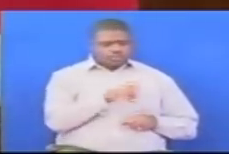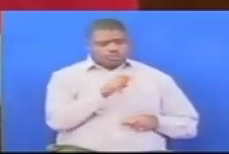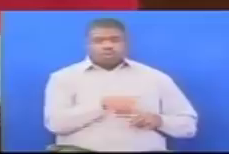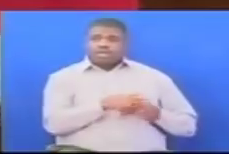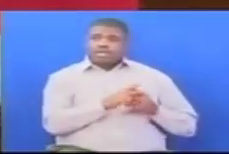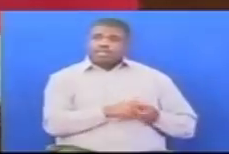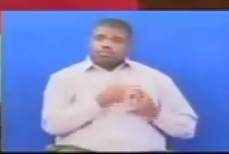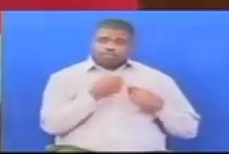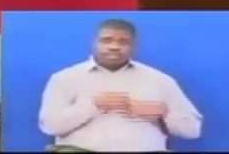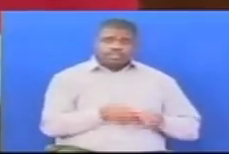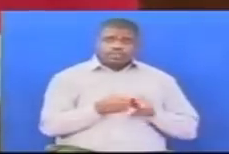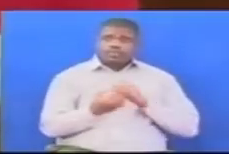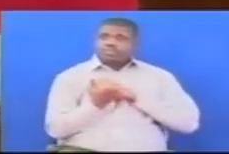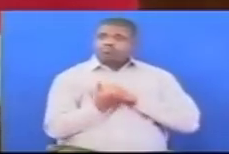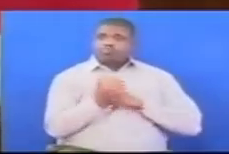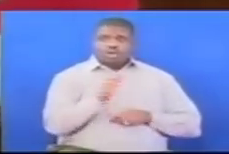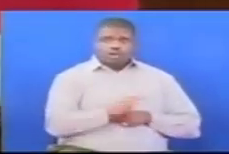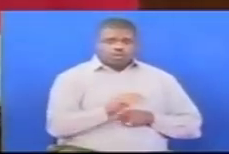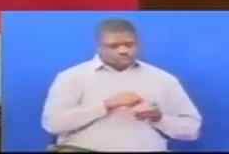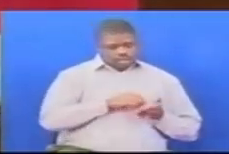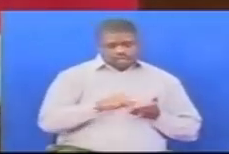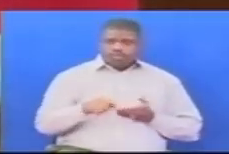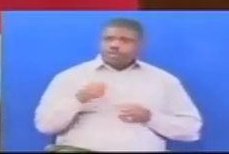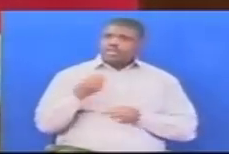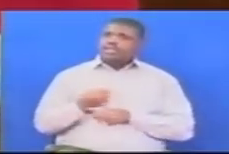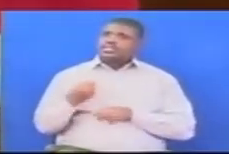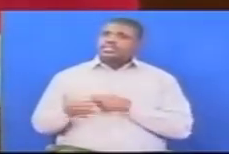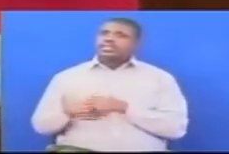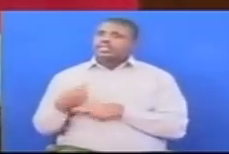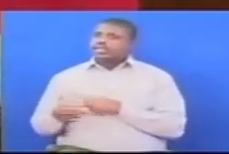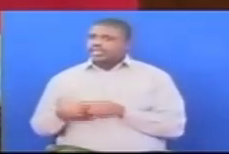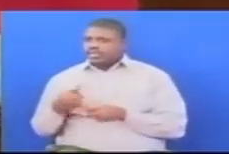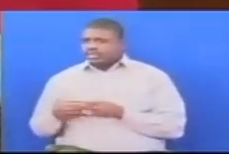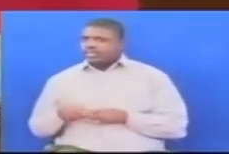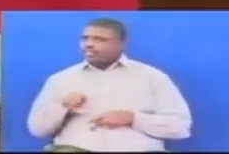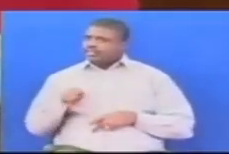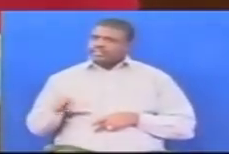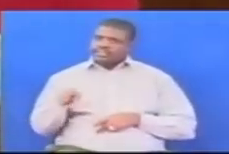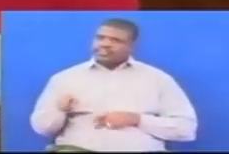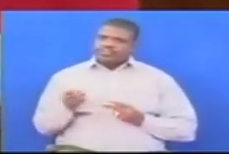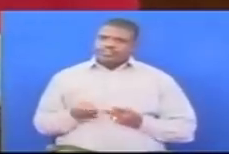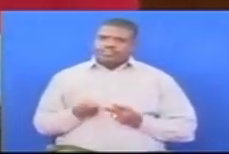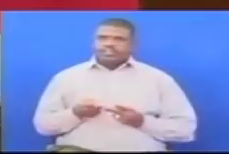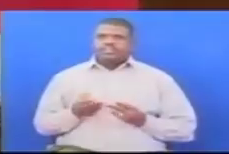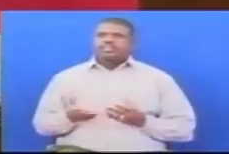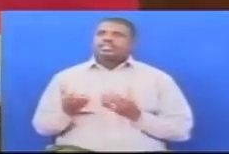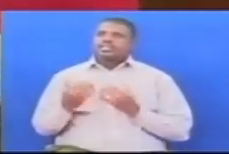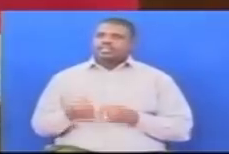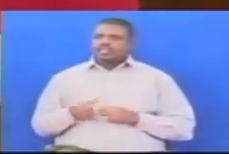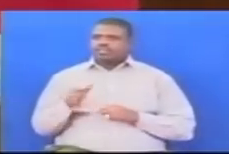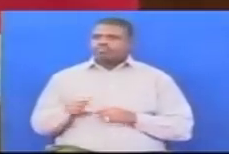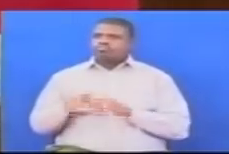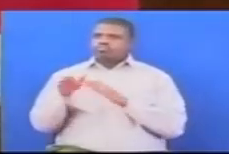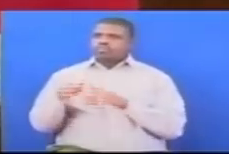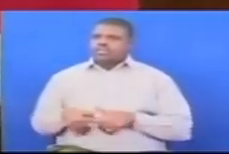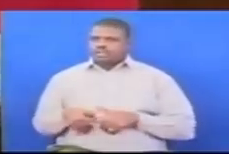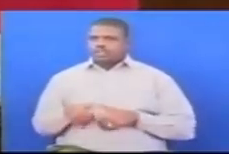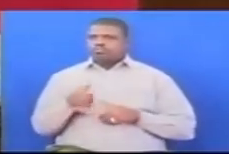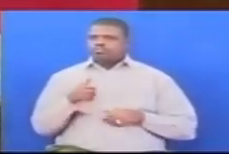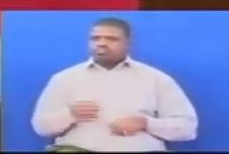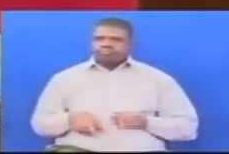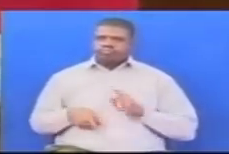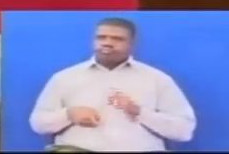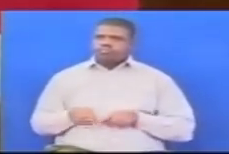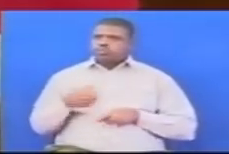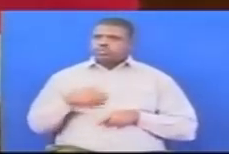wajibu wao, walipo ili kazi ziende, lakini nalo hilo linamhitaji mbunge aende mguu kwa mguu